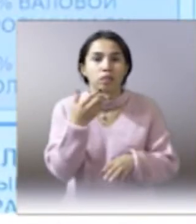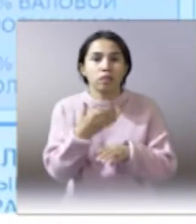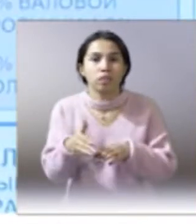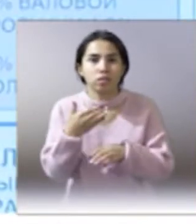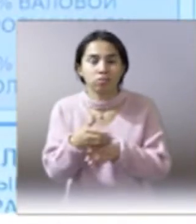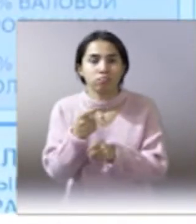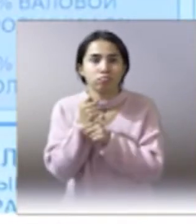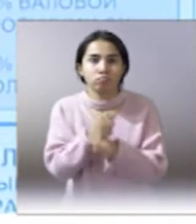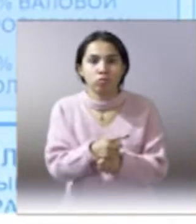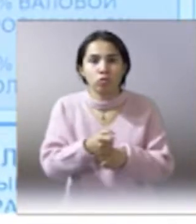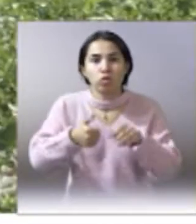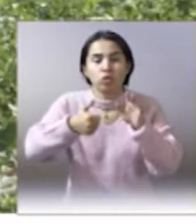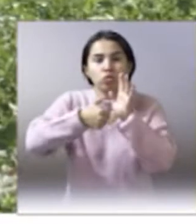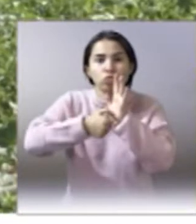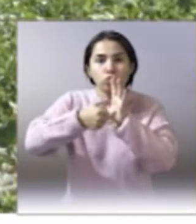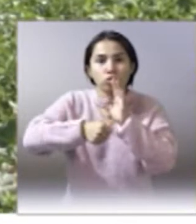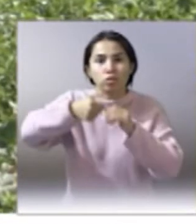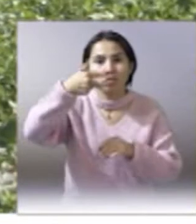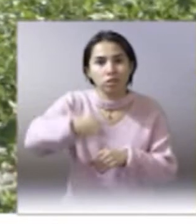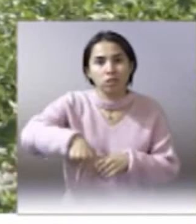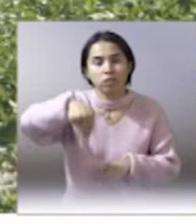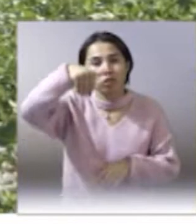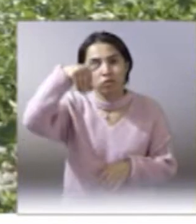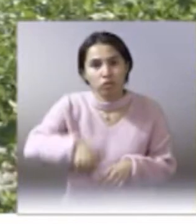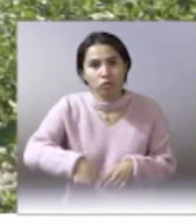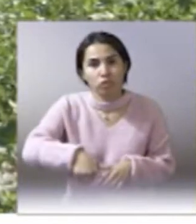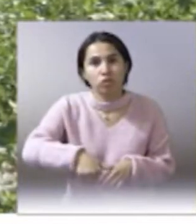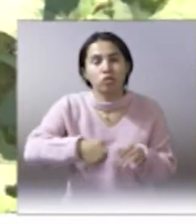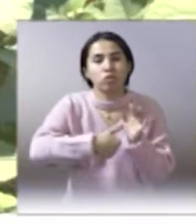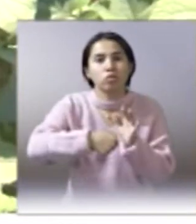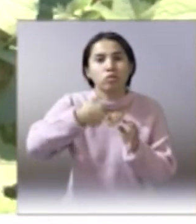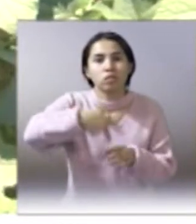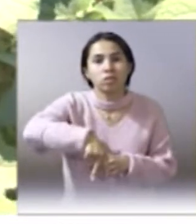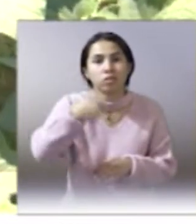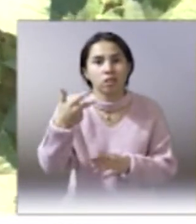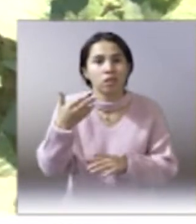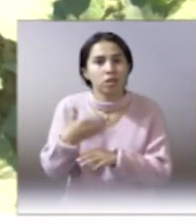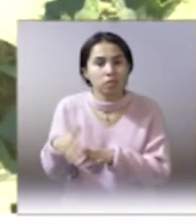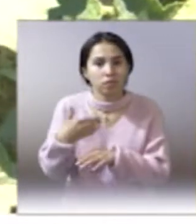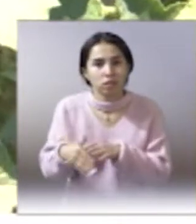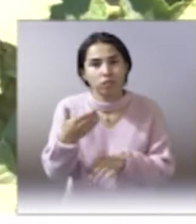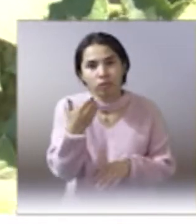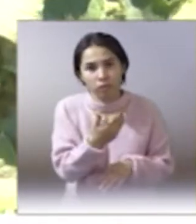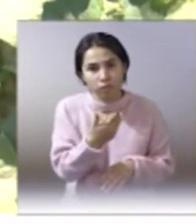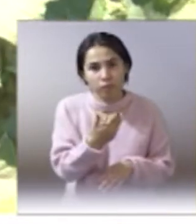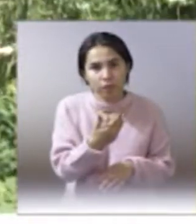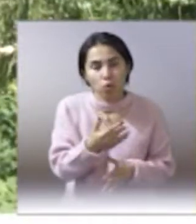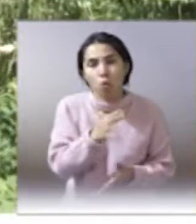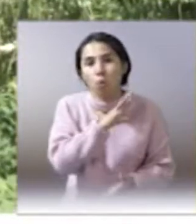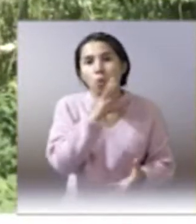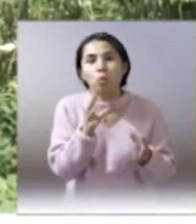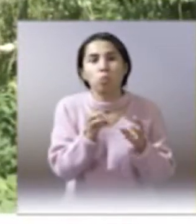проблем необходимо активизировать работу 10 пилотных кооперативов в каждом сельском округе. Кооперативы будут привязаны